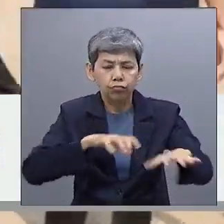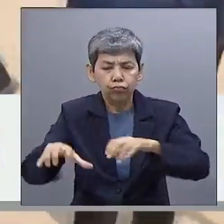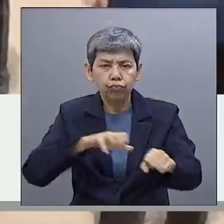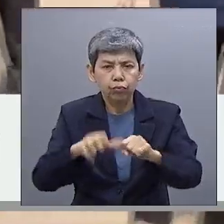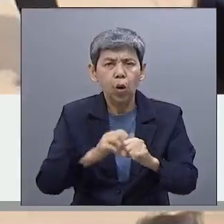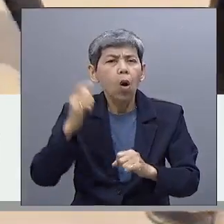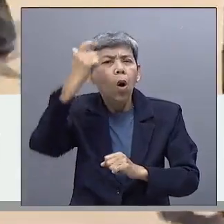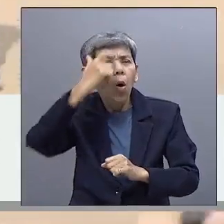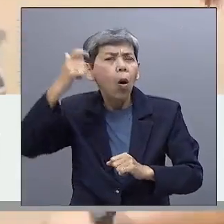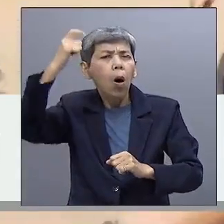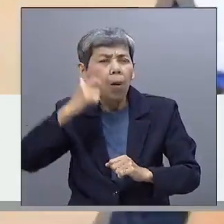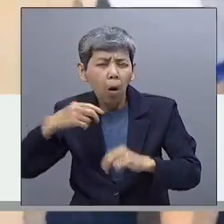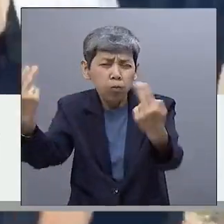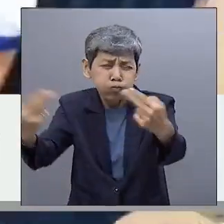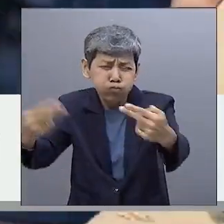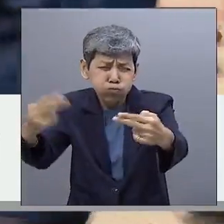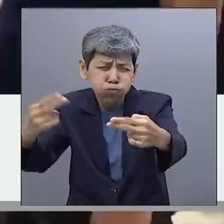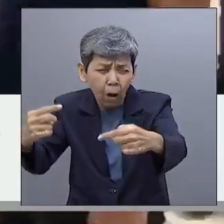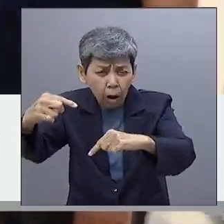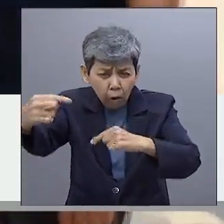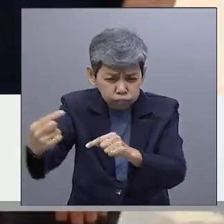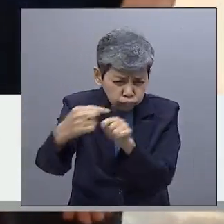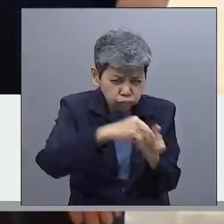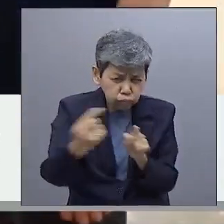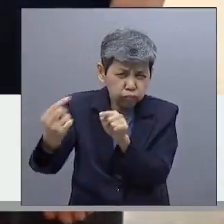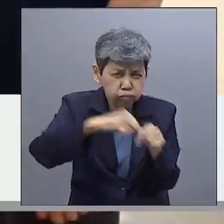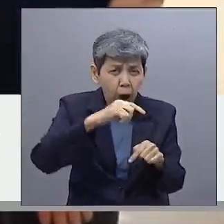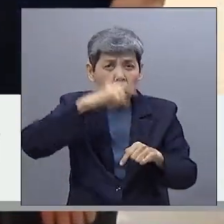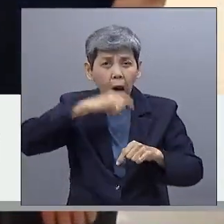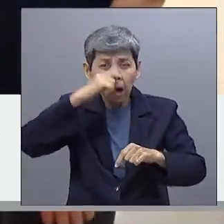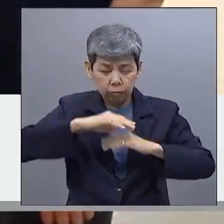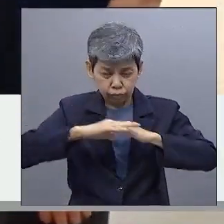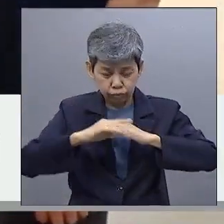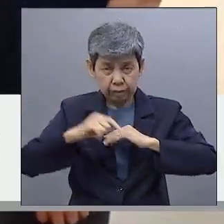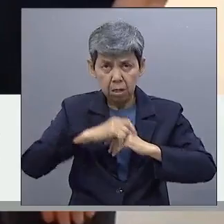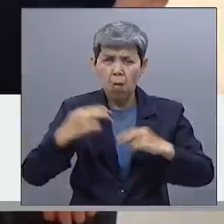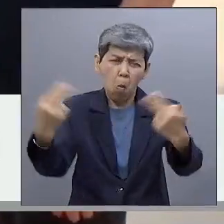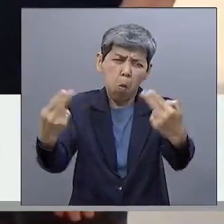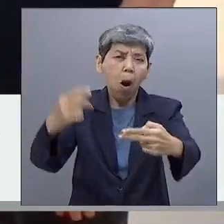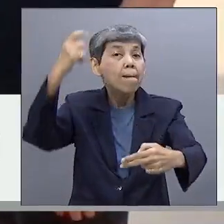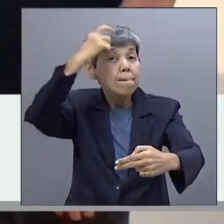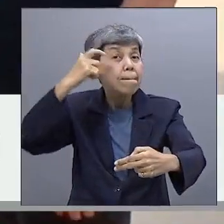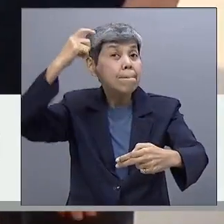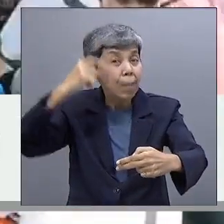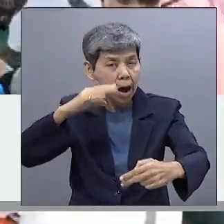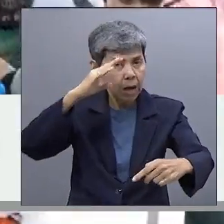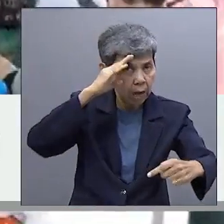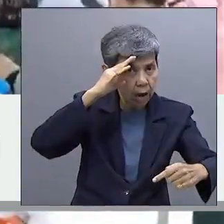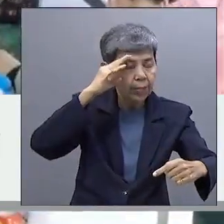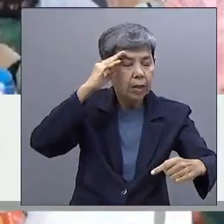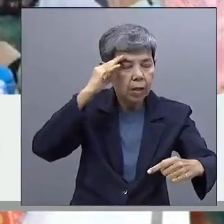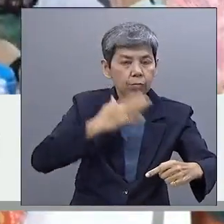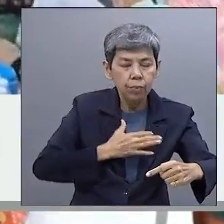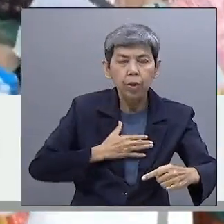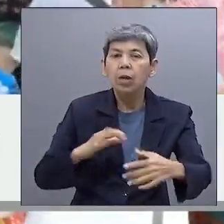เอาไว้รองรับผู้หนีภัยจากการสู้รบของชาวเมียนมาร์ที่อพยพเข้าเขตแดนไทยหลังเกิดการสู้รบระหว่างทหารกะเหรี่ยงฝ่าย